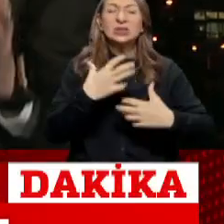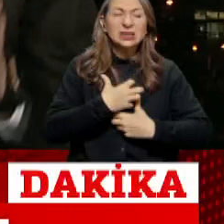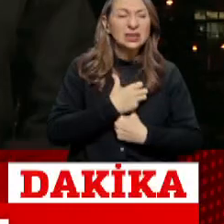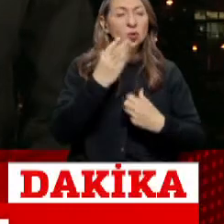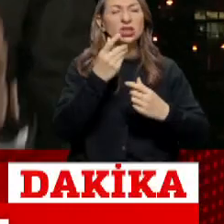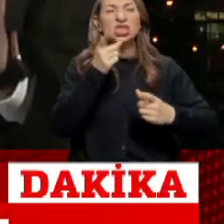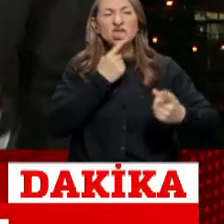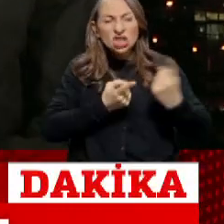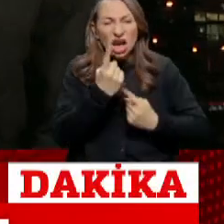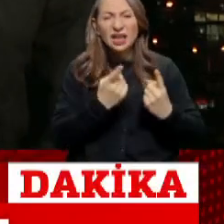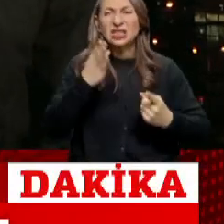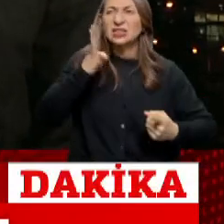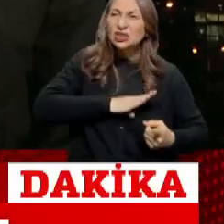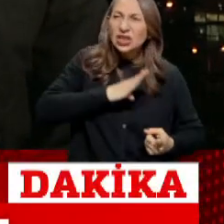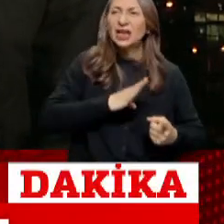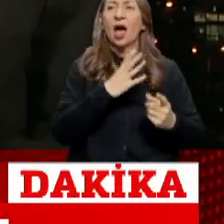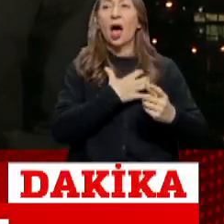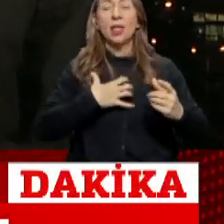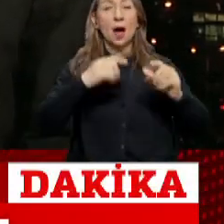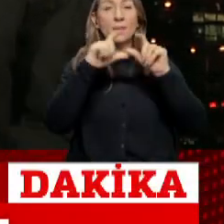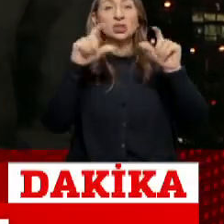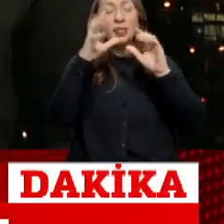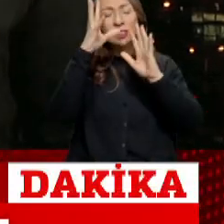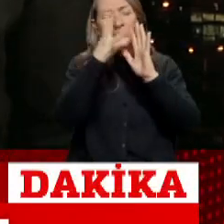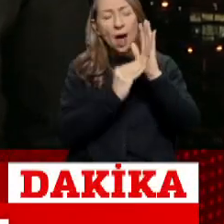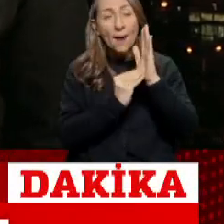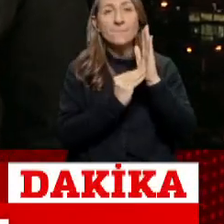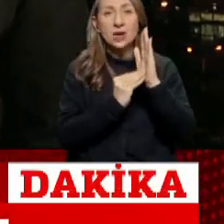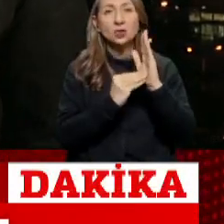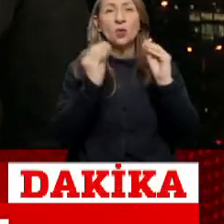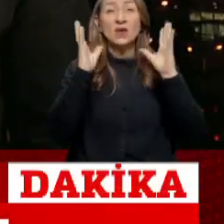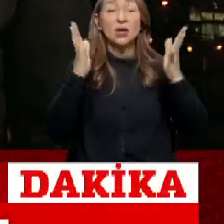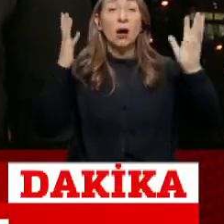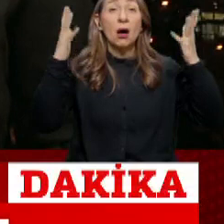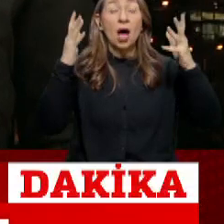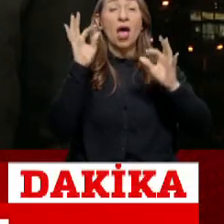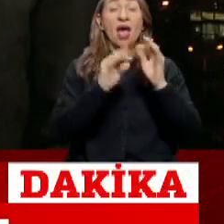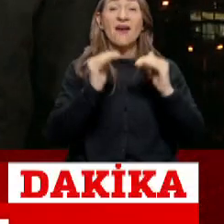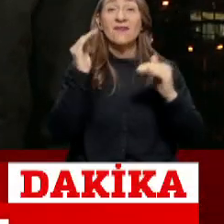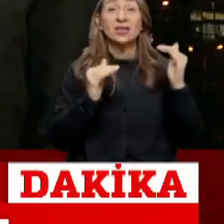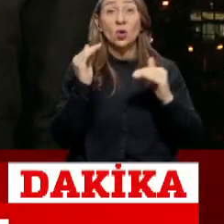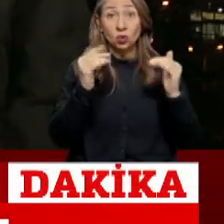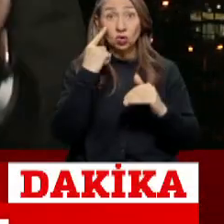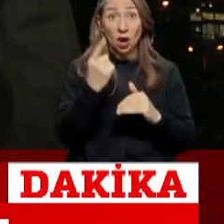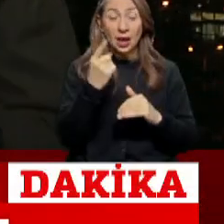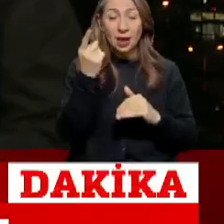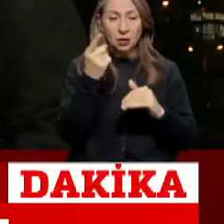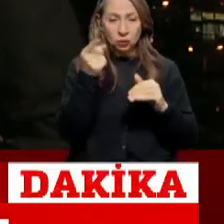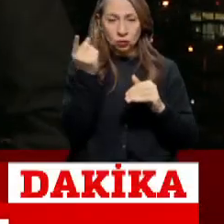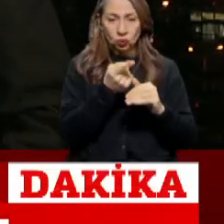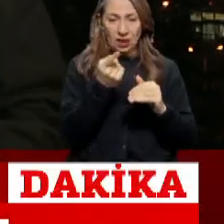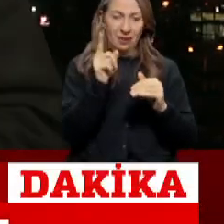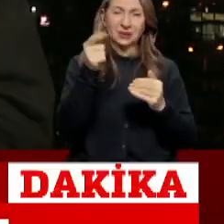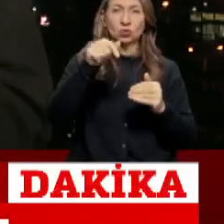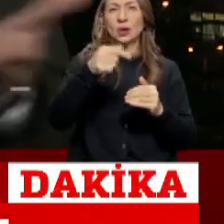olduğu, şikayet olduğu ana başlıkların tamamı yoğun alkış aldı. Ve enflasyonun iki haneye